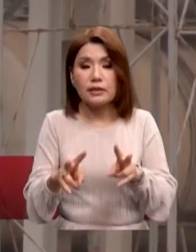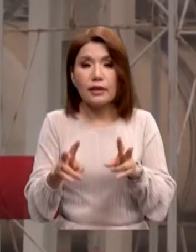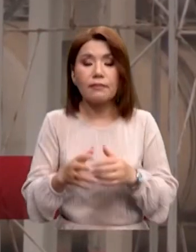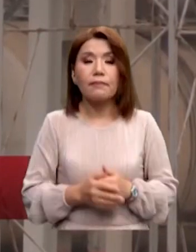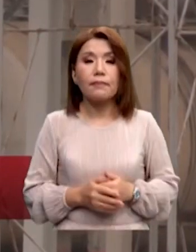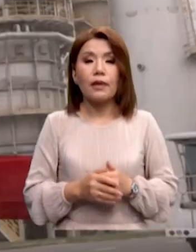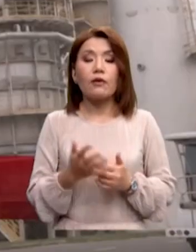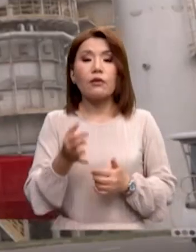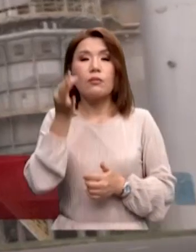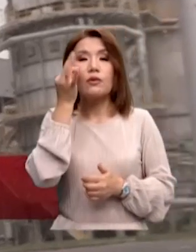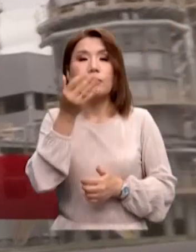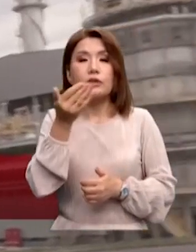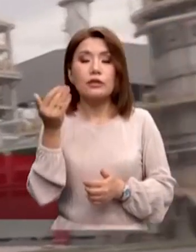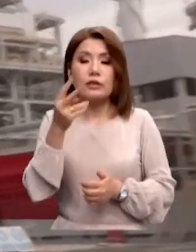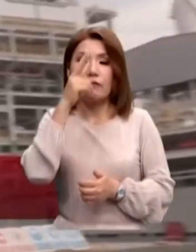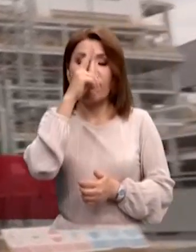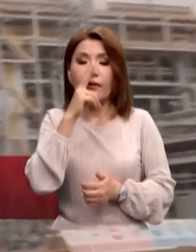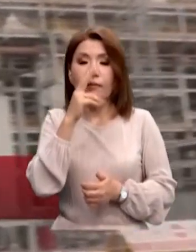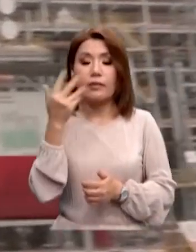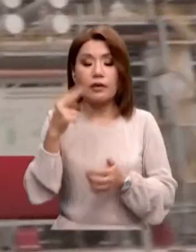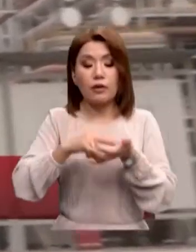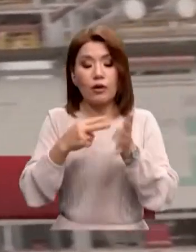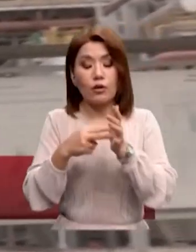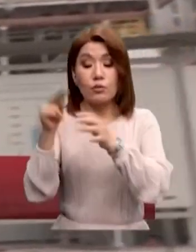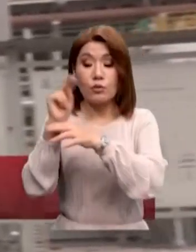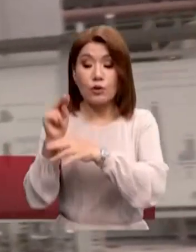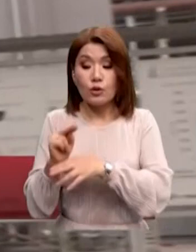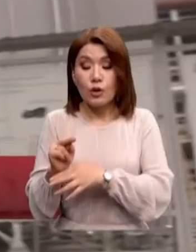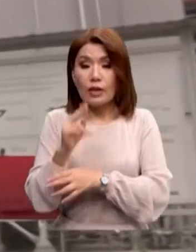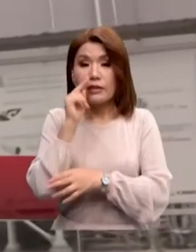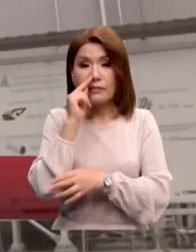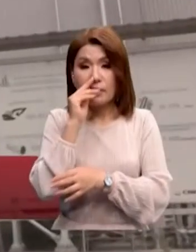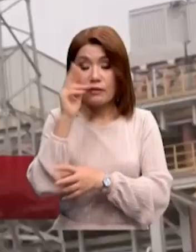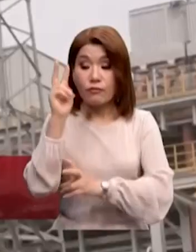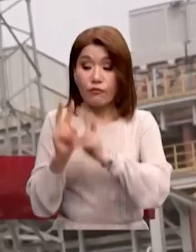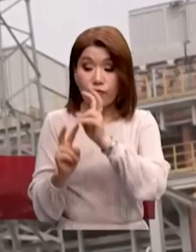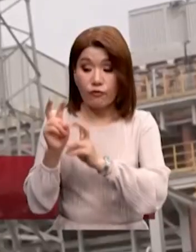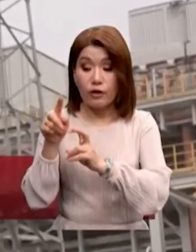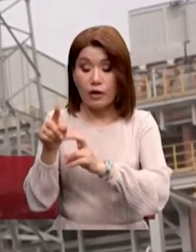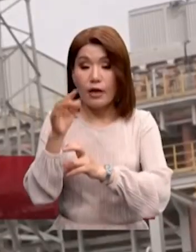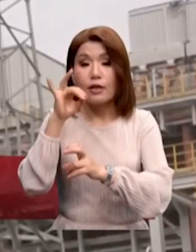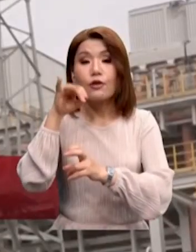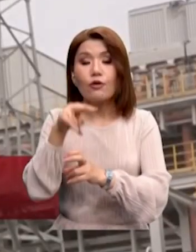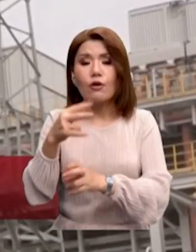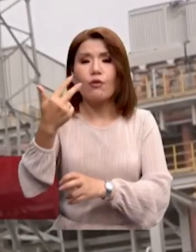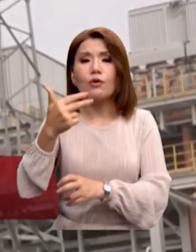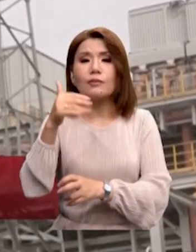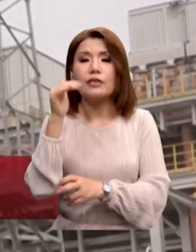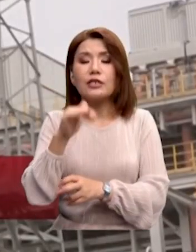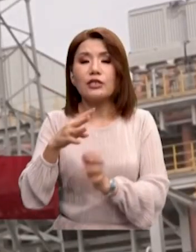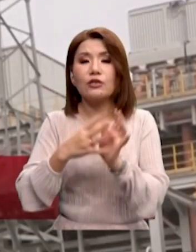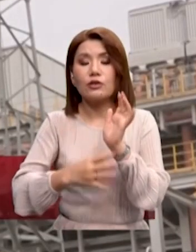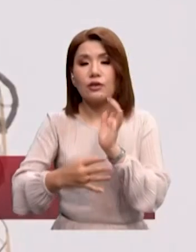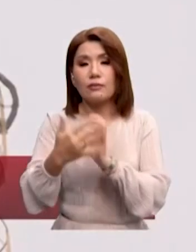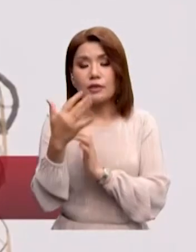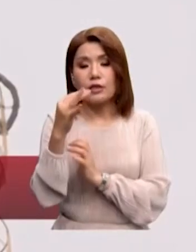отыр. Еске сала кетейін, осыдан 2 ай бұрын ғана жоспарлы жөндеуден өткен Шымкент мұнай өңдеу зауыты шілде айында 30 мың тоннадай АИ-95